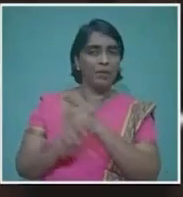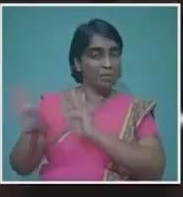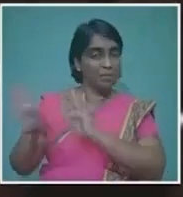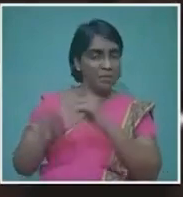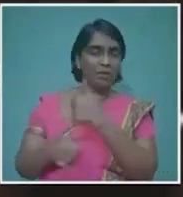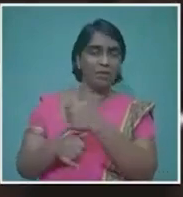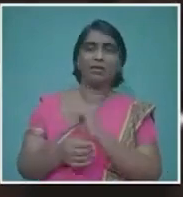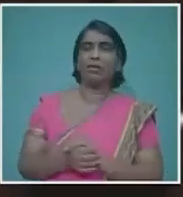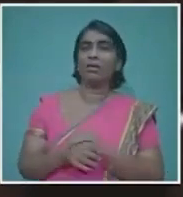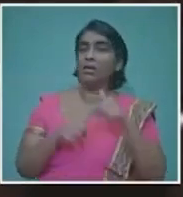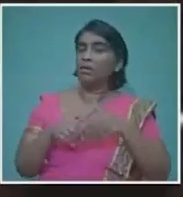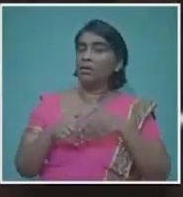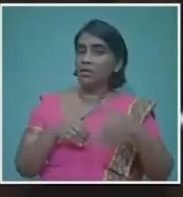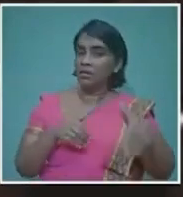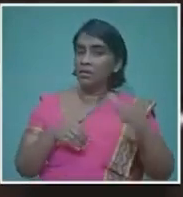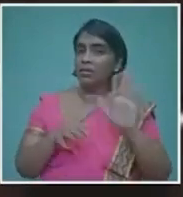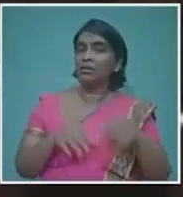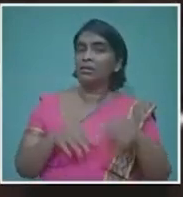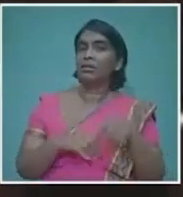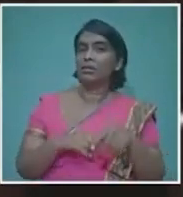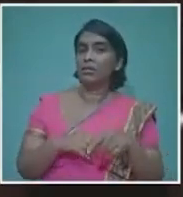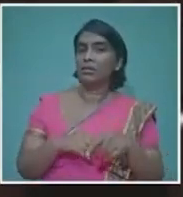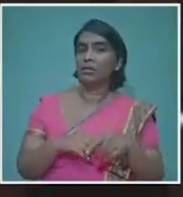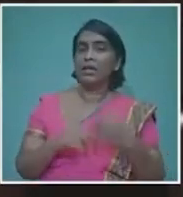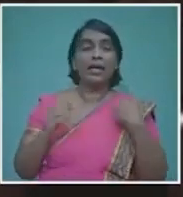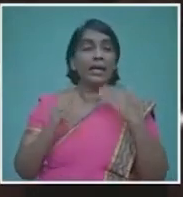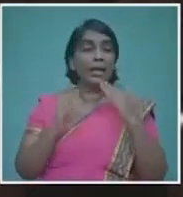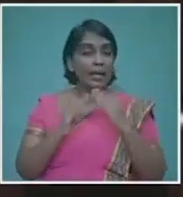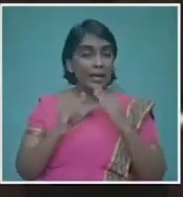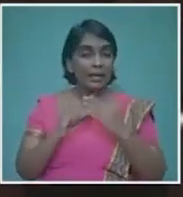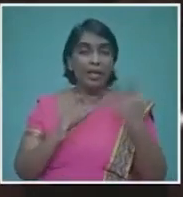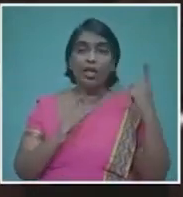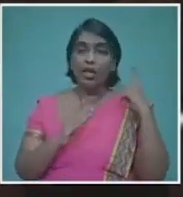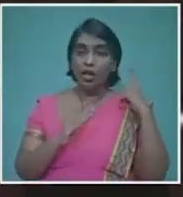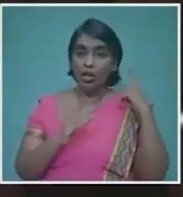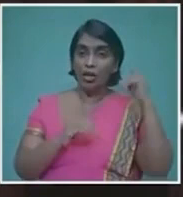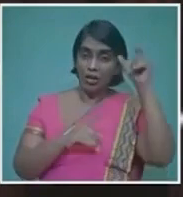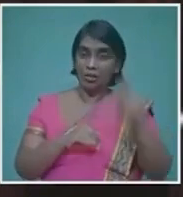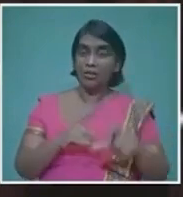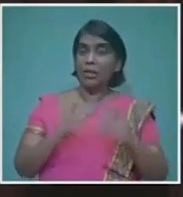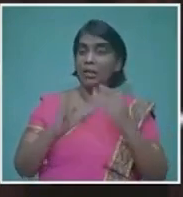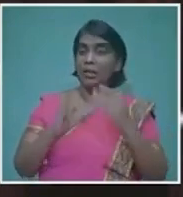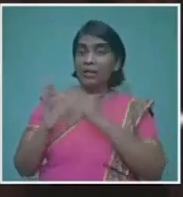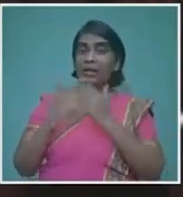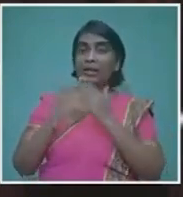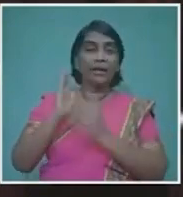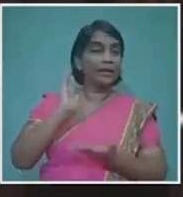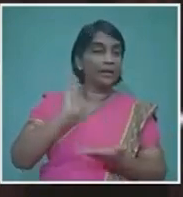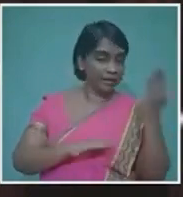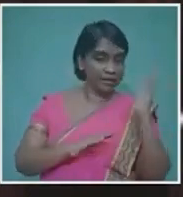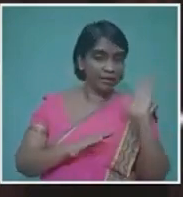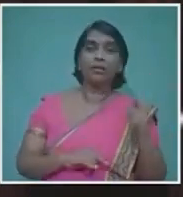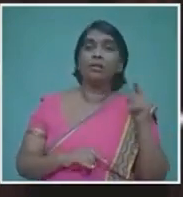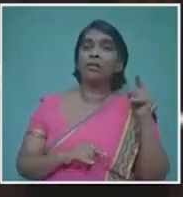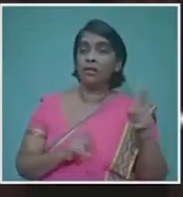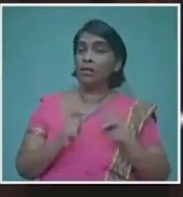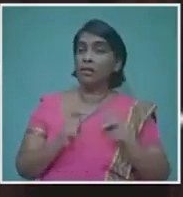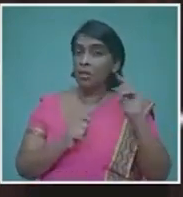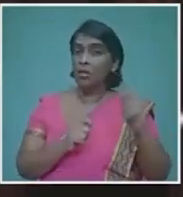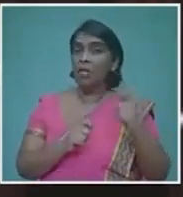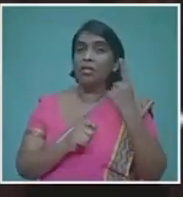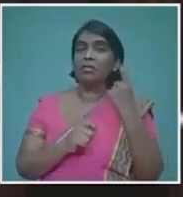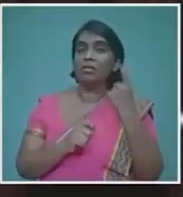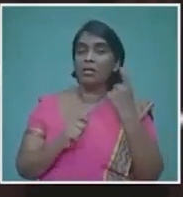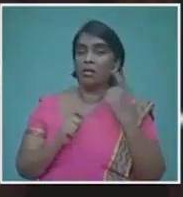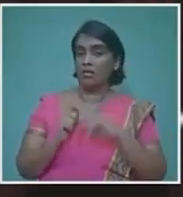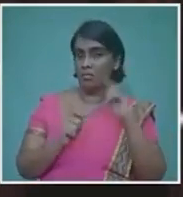පාලනය කරන්න හරියට. අද වෙනකොට ගෙදර ඒ කියන්නේ සොල්දාදුවේ කැම්ප් එකේ නැතුව ගෙදර ගිහිල්ලා ඉන්නවා නම් එයාට දෙන්න ඕනේ දවසට